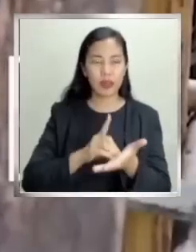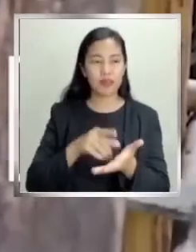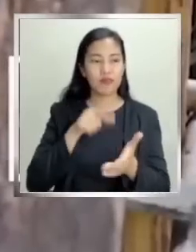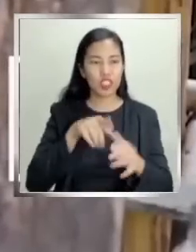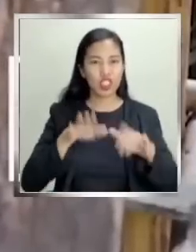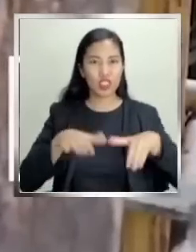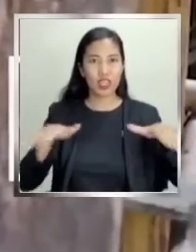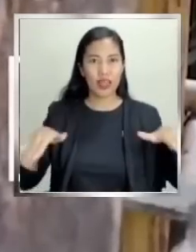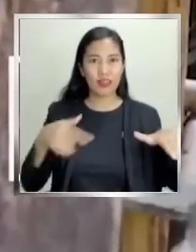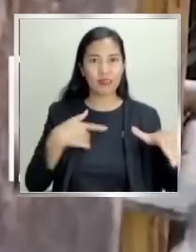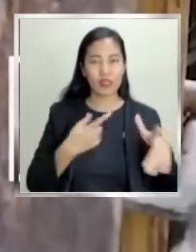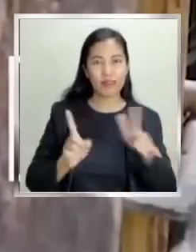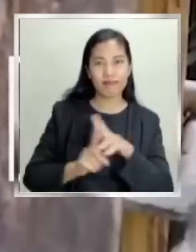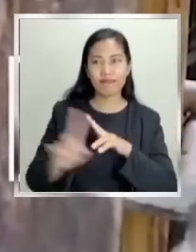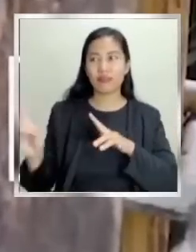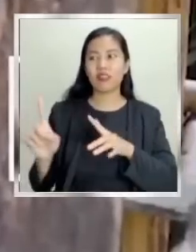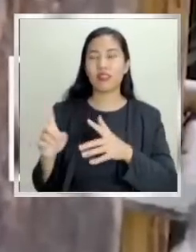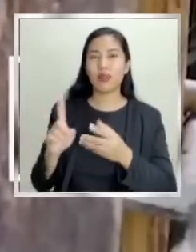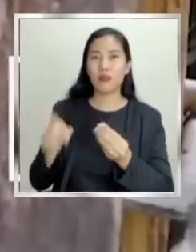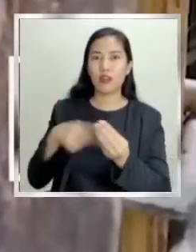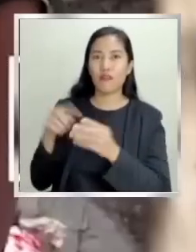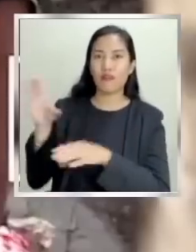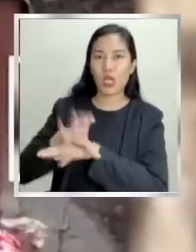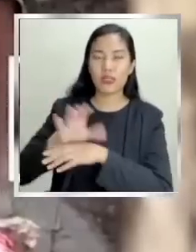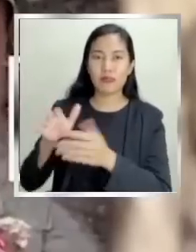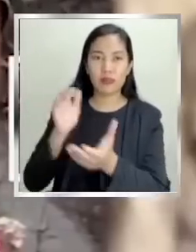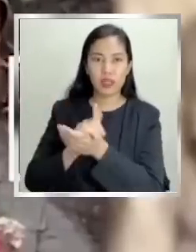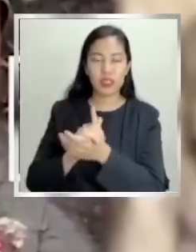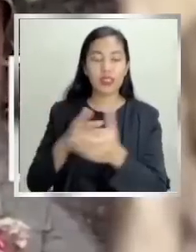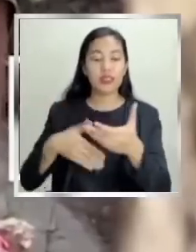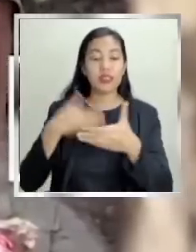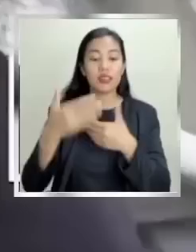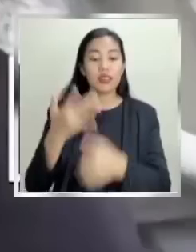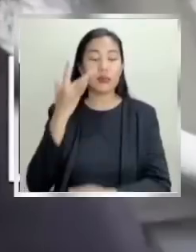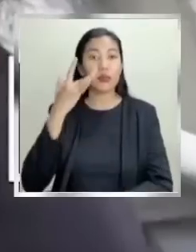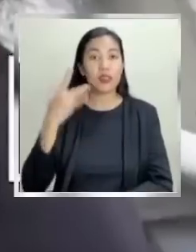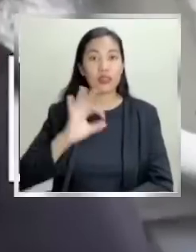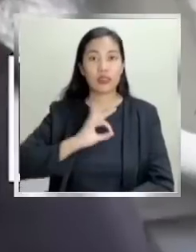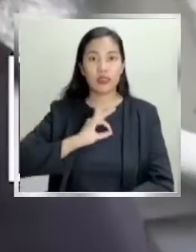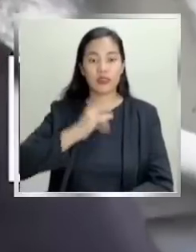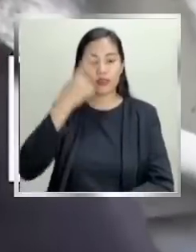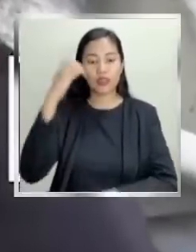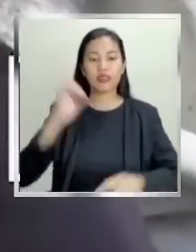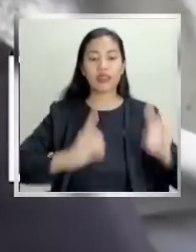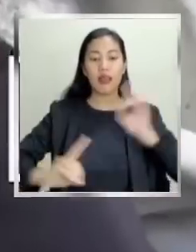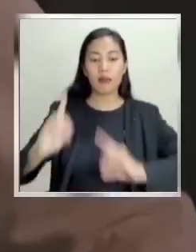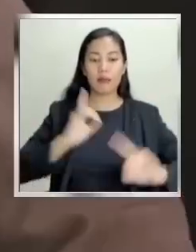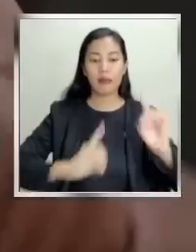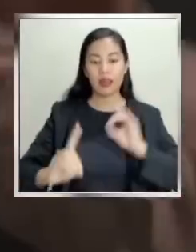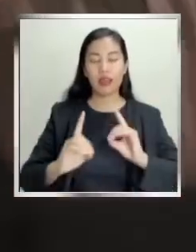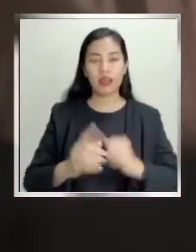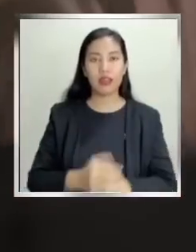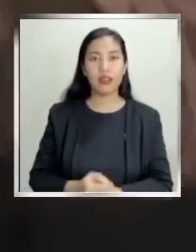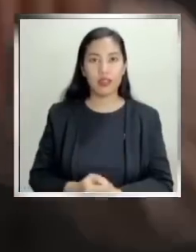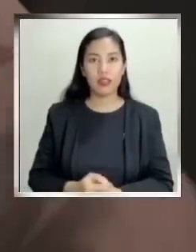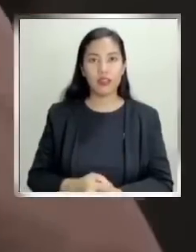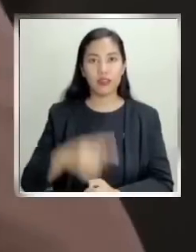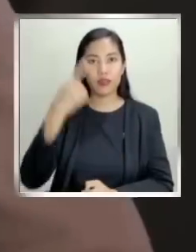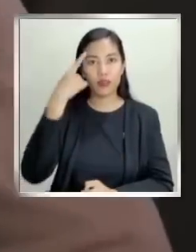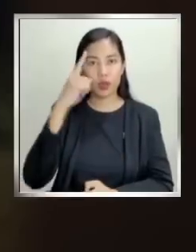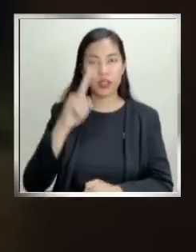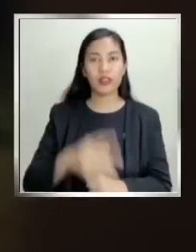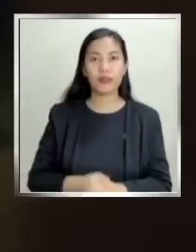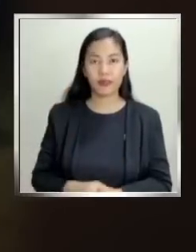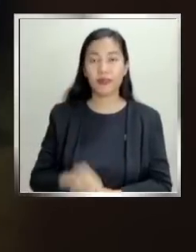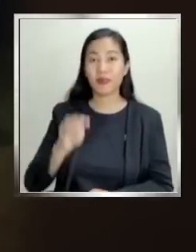buya. Bronze World Medal naman para sa Entertainment Program Drama Category ang iginawad sa Kapuso Primetime Series na Maria Clara